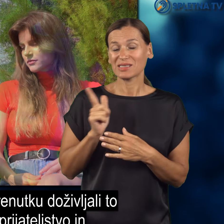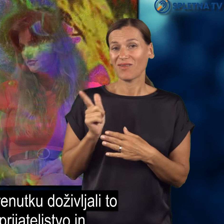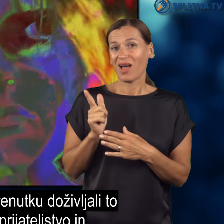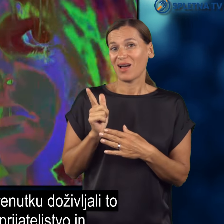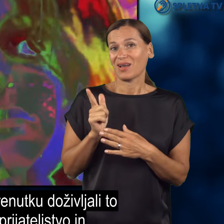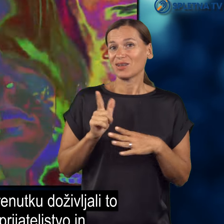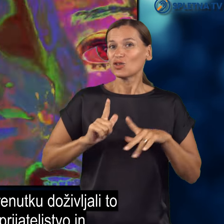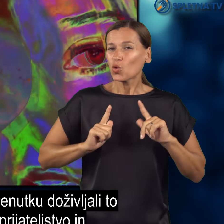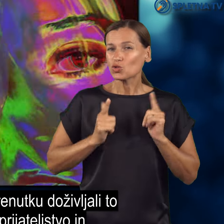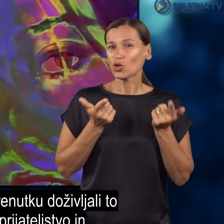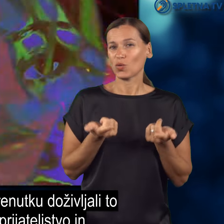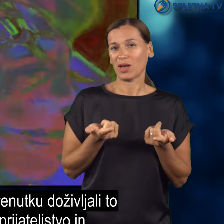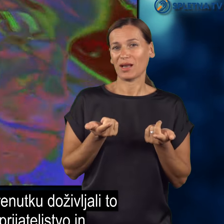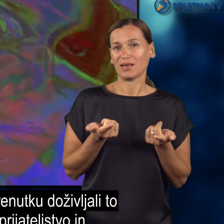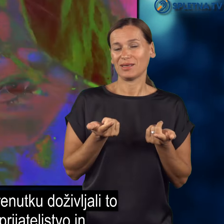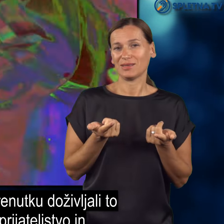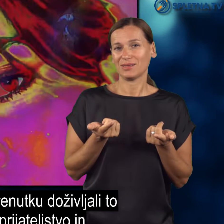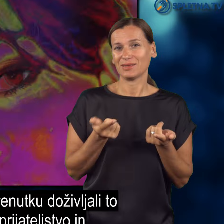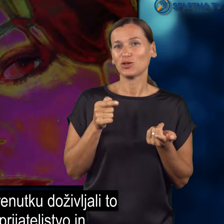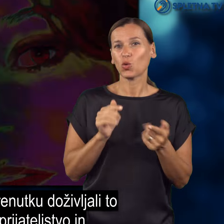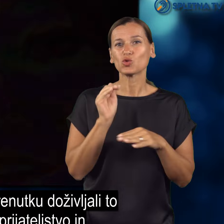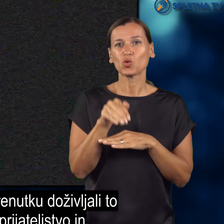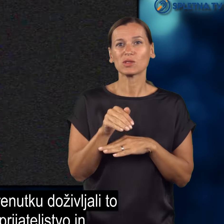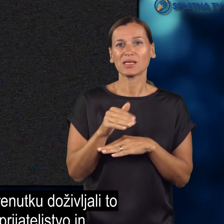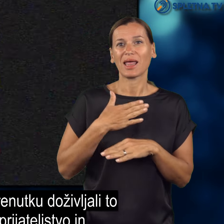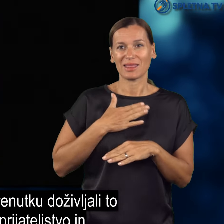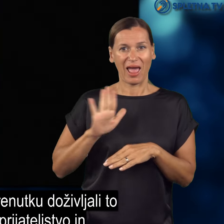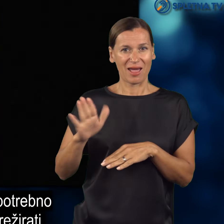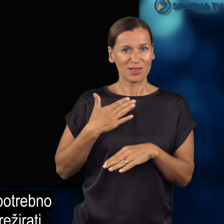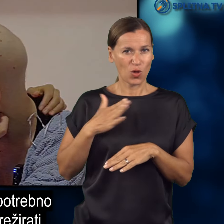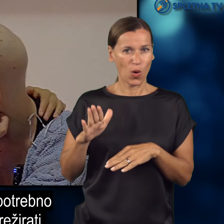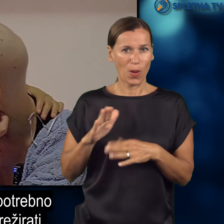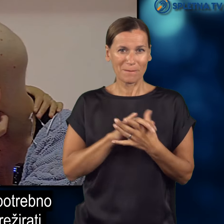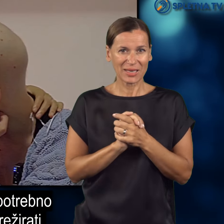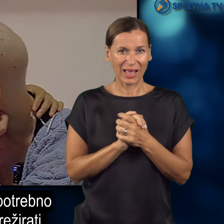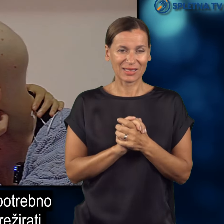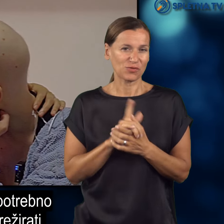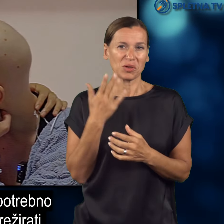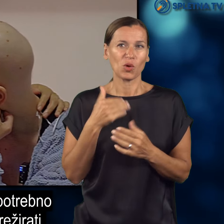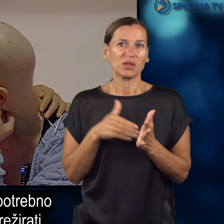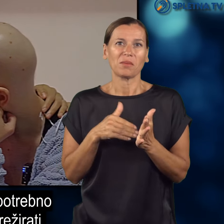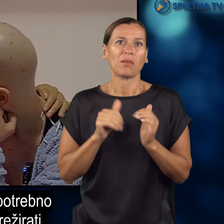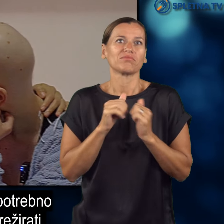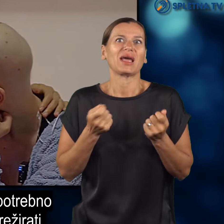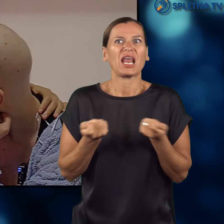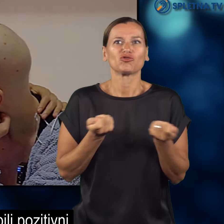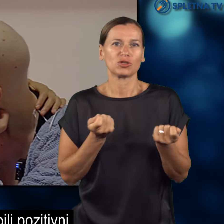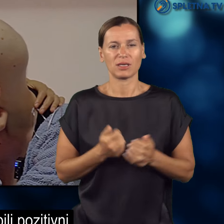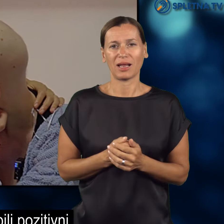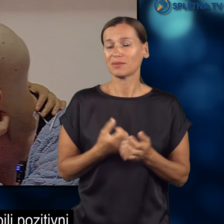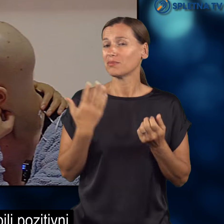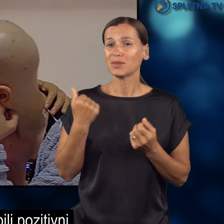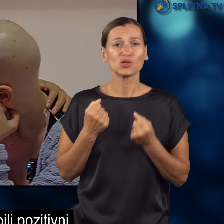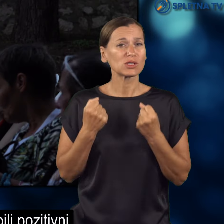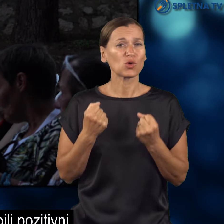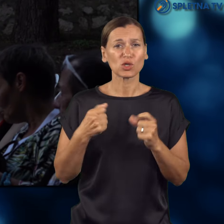momentu doživljali to skozi najino prijateljstvo in ni bilo potrebno nekaj režirati, a ne. Ful so bili